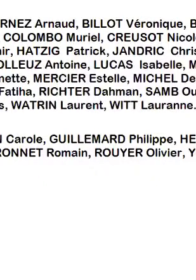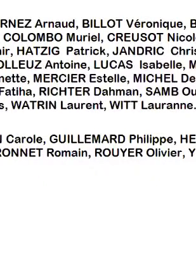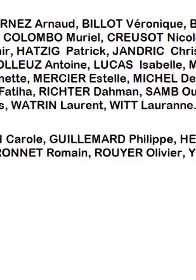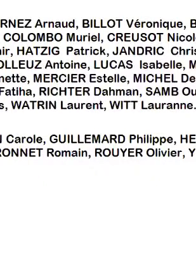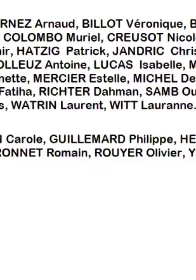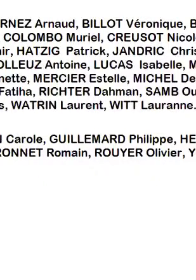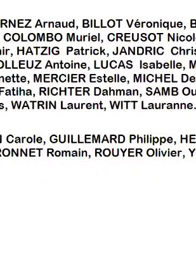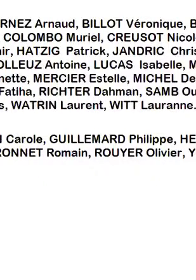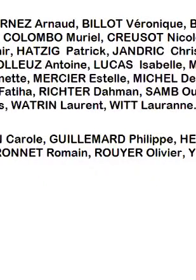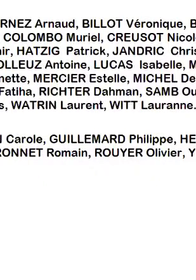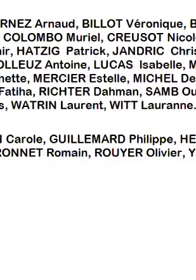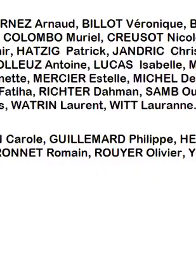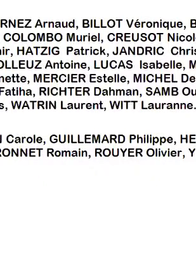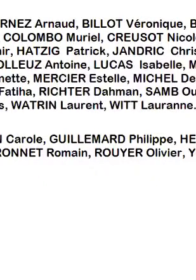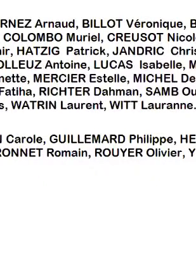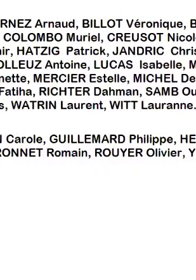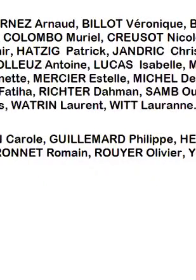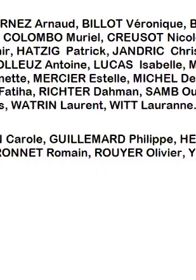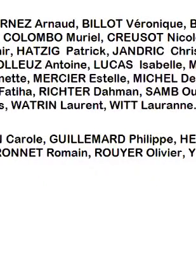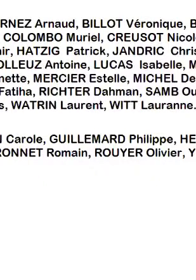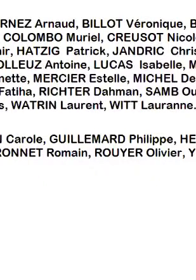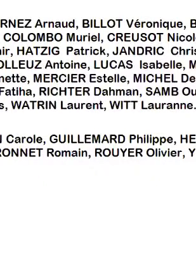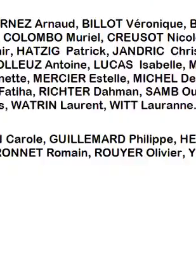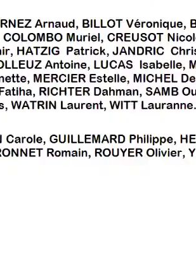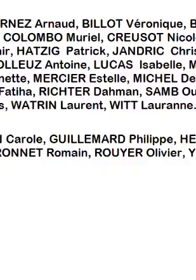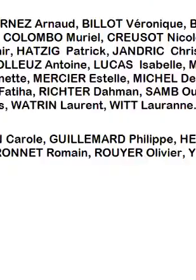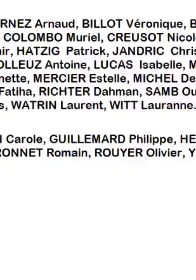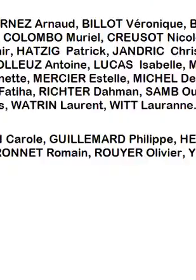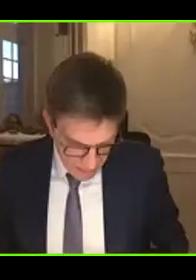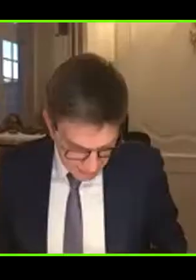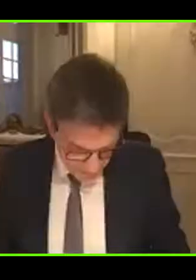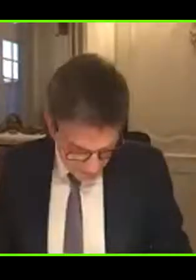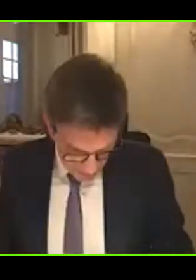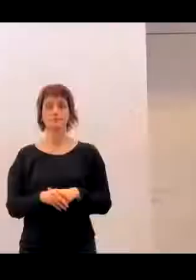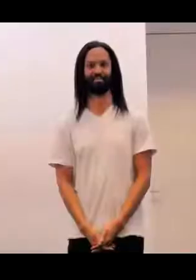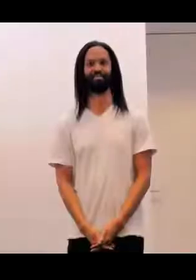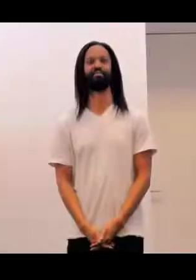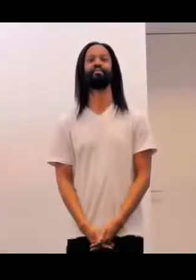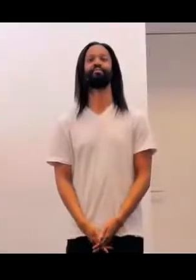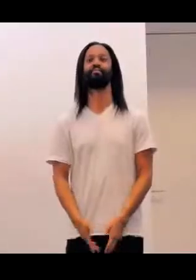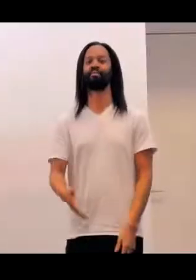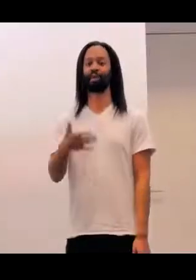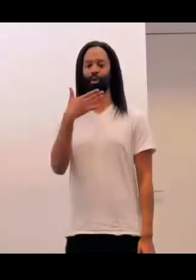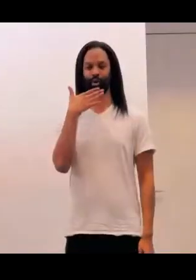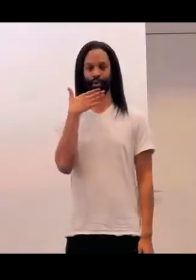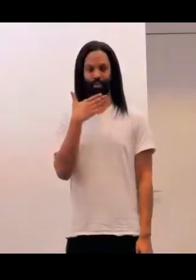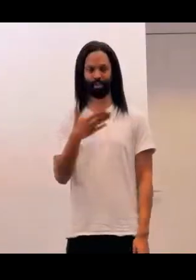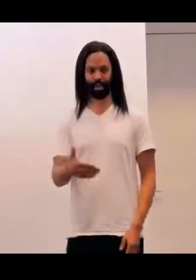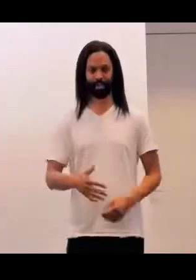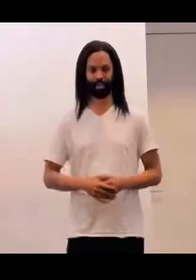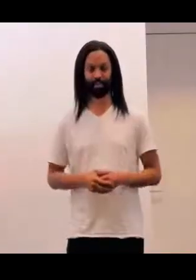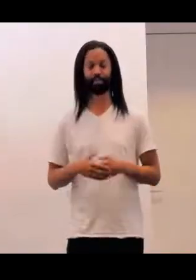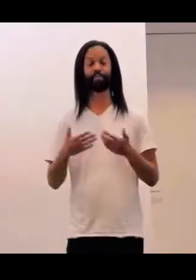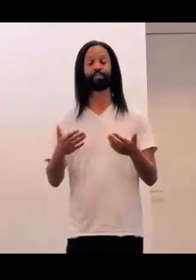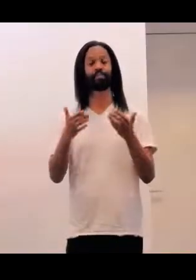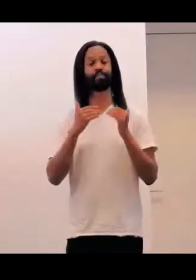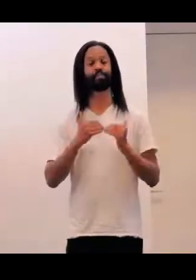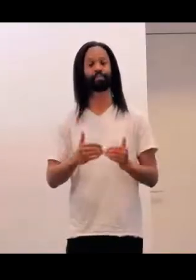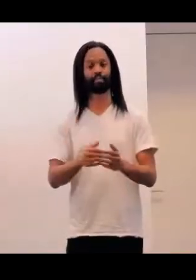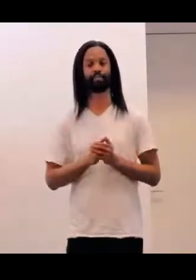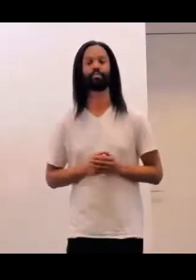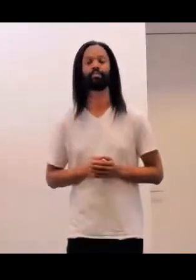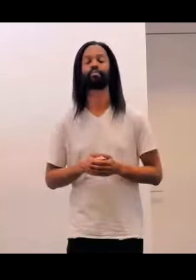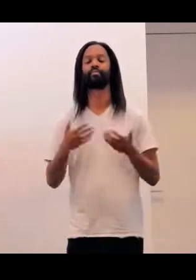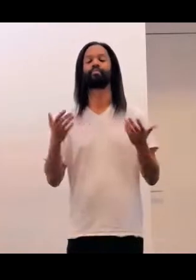la majorité. La délibération est ainsi adoptée. Merci. Nous poursuivons avec l'adhésion de la ville de Nancy à Des Hommes et